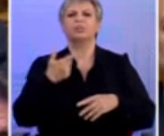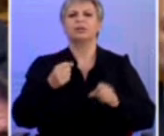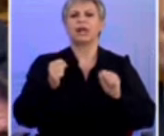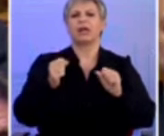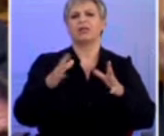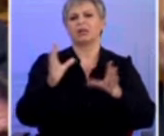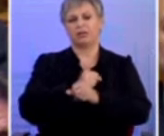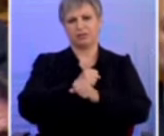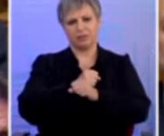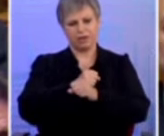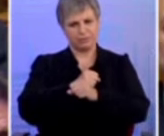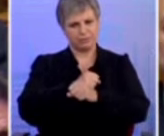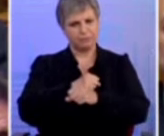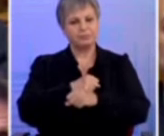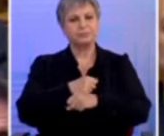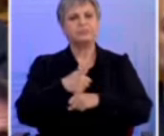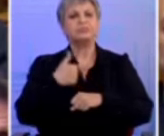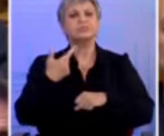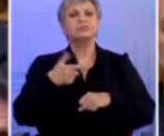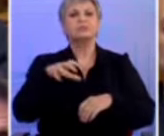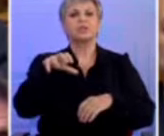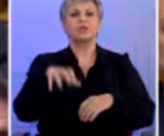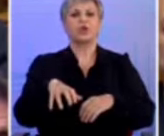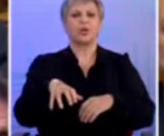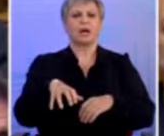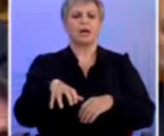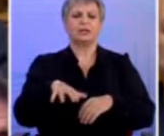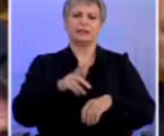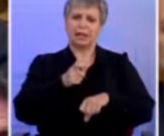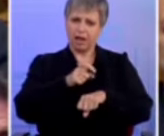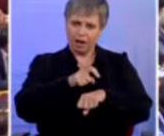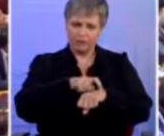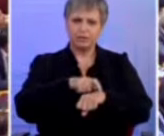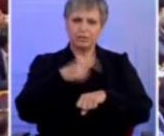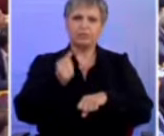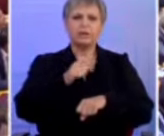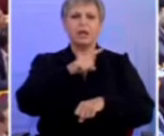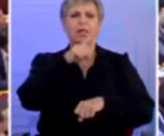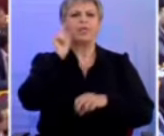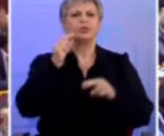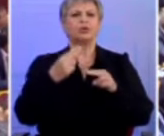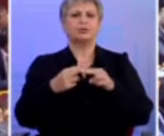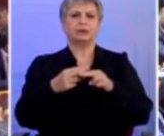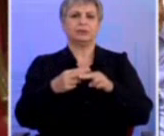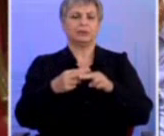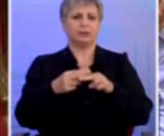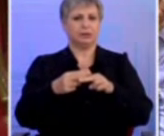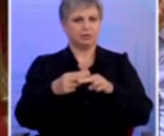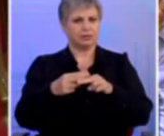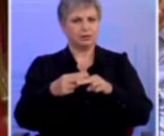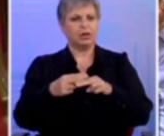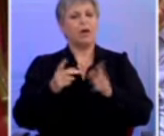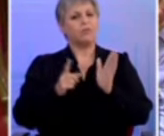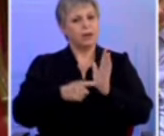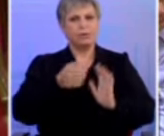Μια χώρα, κυρίες και κύριοι συνάδελφοι, και επειδή βρισκόμαστε σε πολύ κρίσιμη στιγμή, καλό είναι να μιλάμε τη γλώσσα